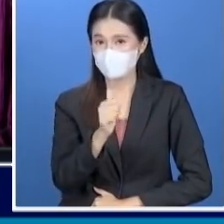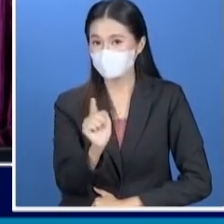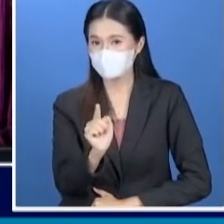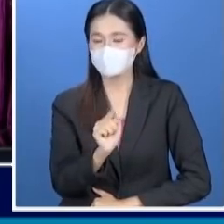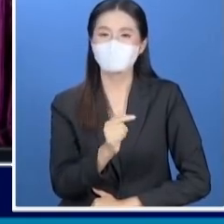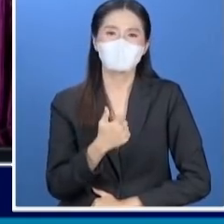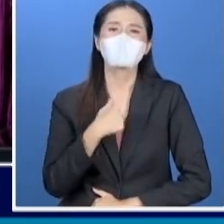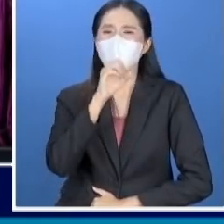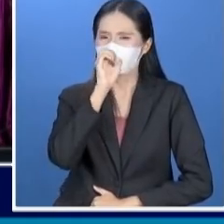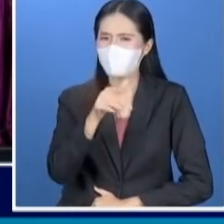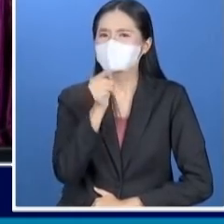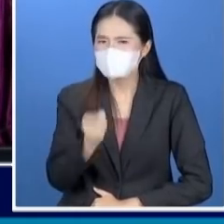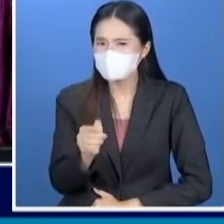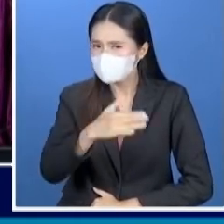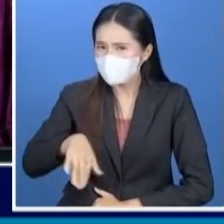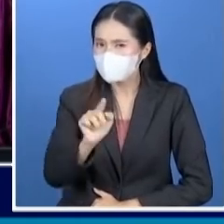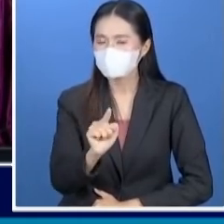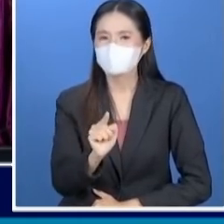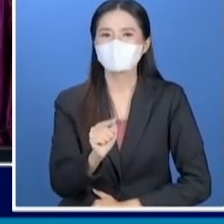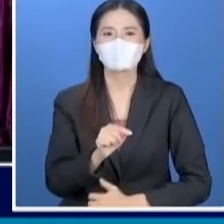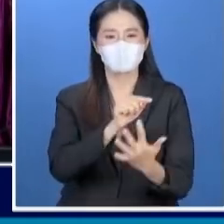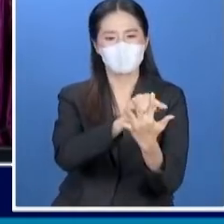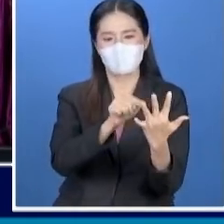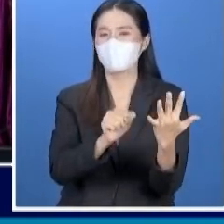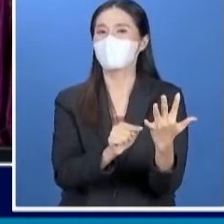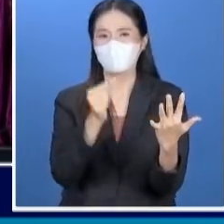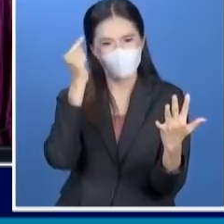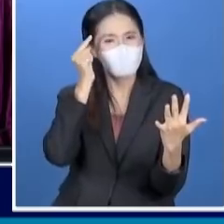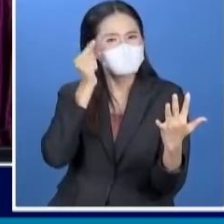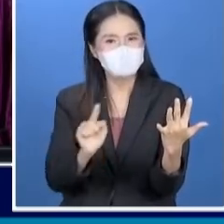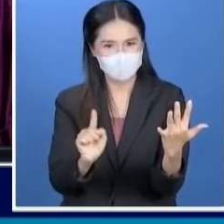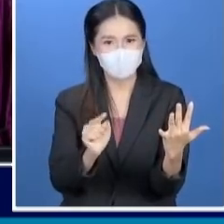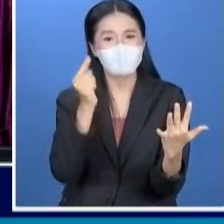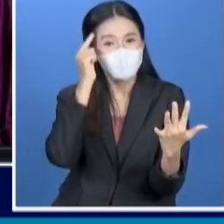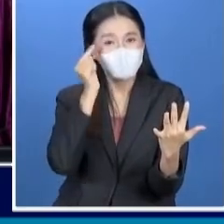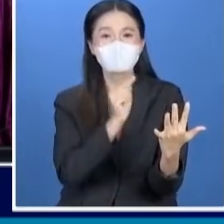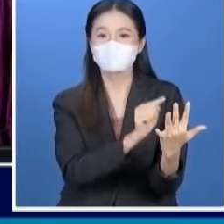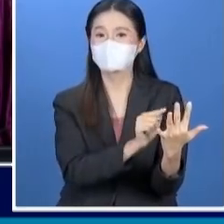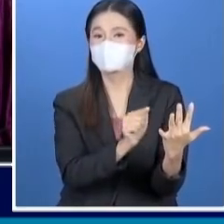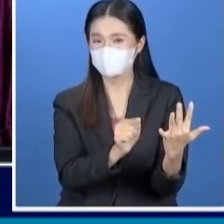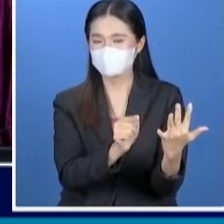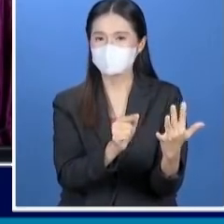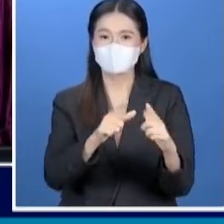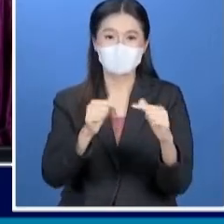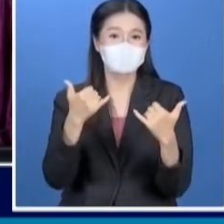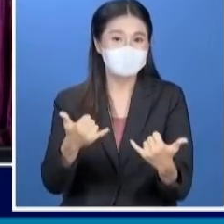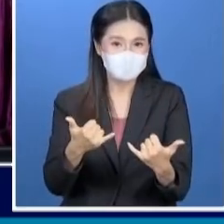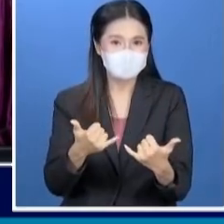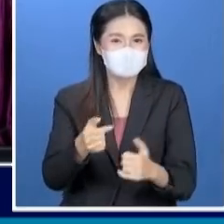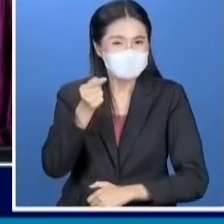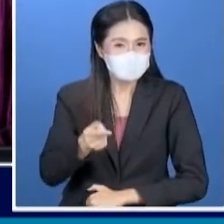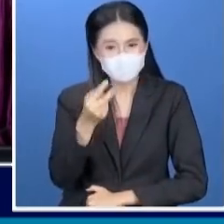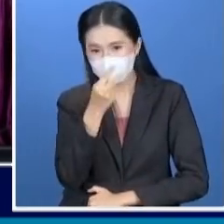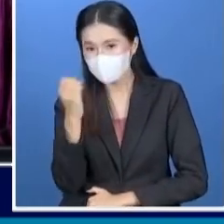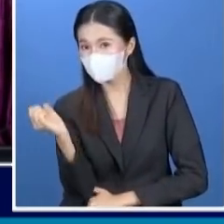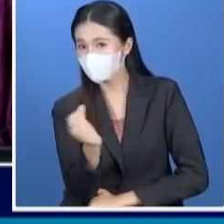าอย่างที่กล่าวว่าข้อเท็จจริงทั้งหมดมันอยู่ที่คน5คนบนเรือที่จะรู้ข้อเท็จจริงทั้งหมดนะครับแต่ถึงบอกว่าคดีนี้นะครับจากข้อเท็จจริงหรือ